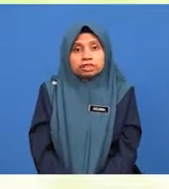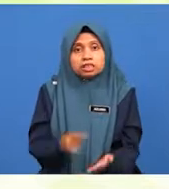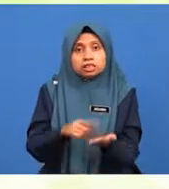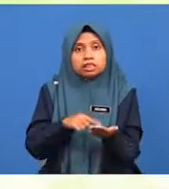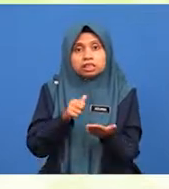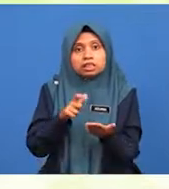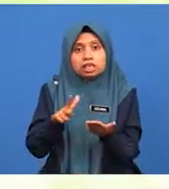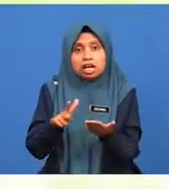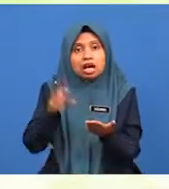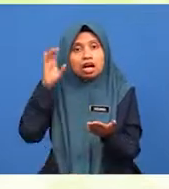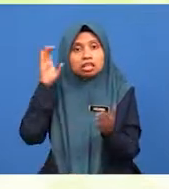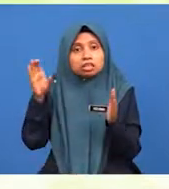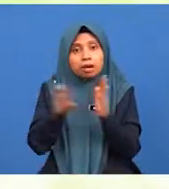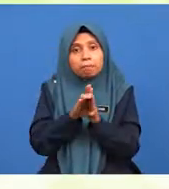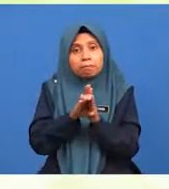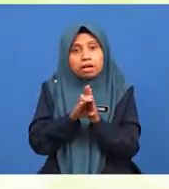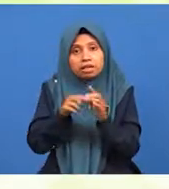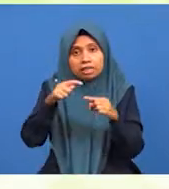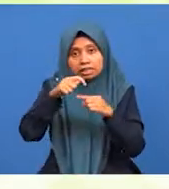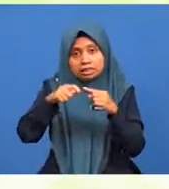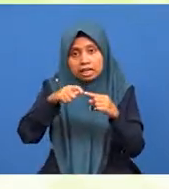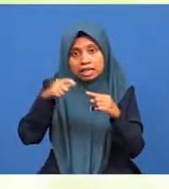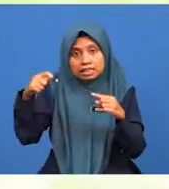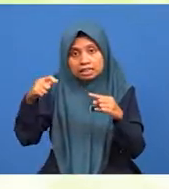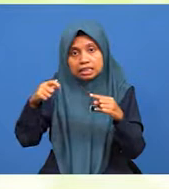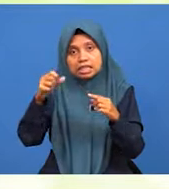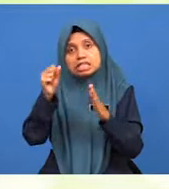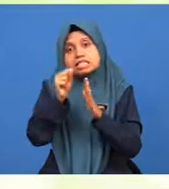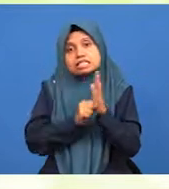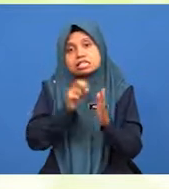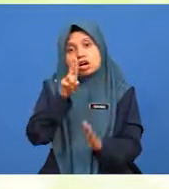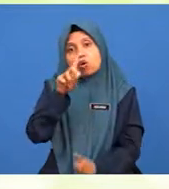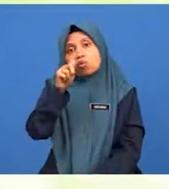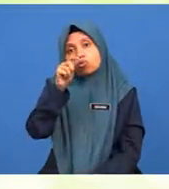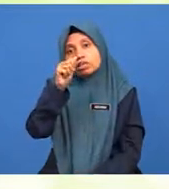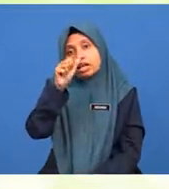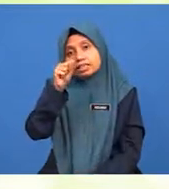Ini ialah gambar tali. Seutas tali.